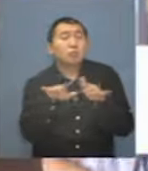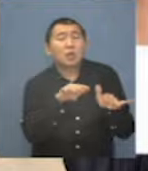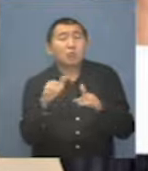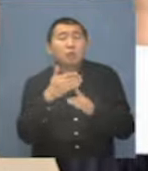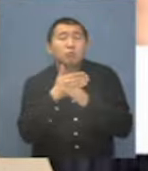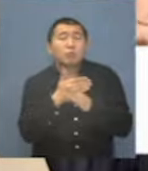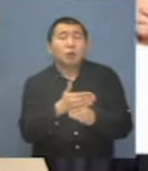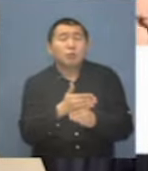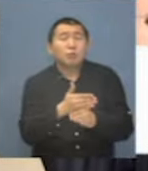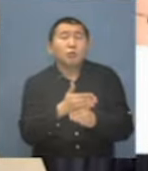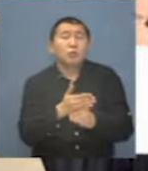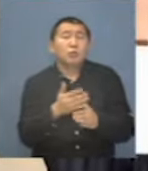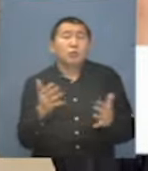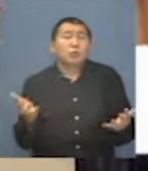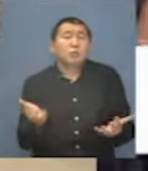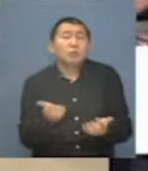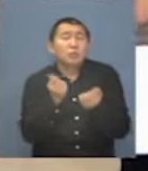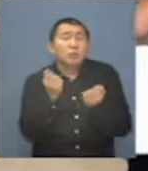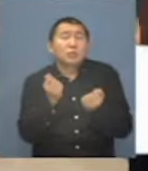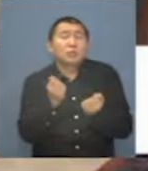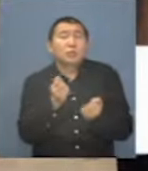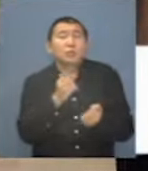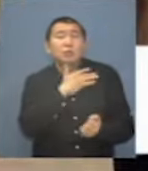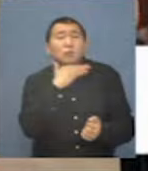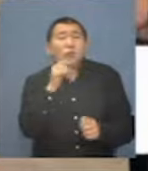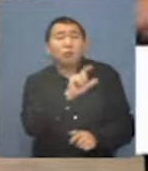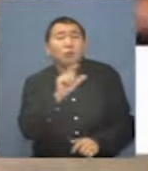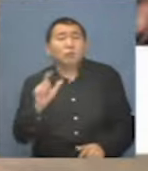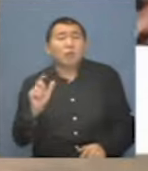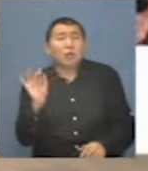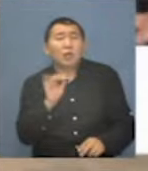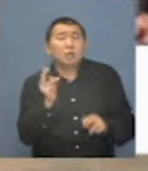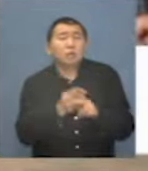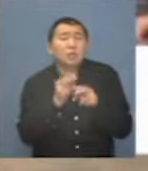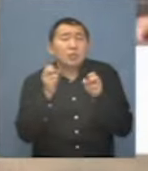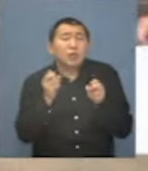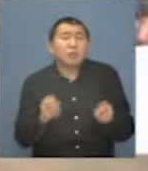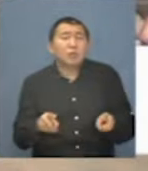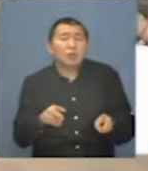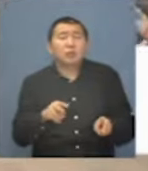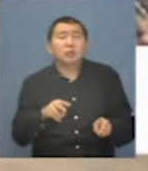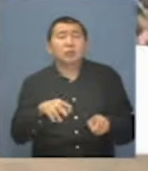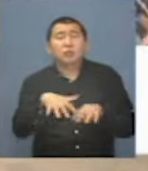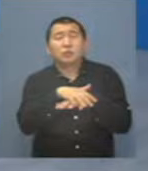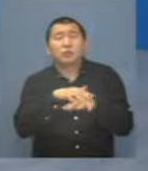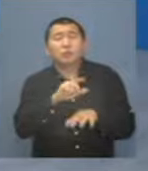снизить количество несчастных случаев на воде и поспособствуют созданию безопасной среды для отдыха.